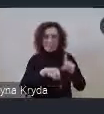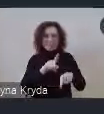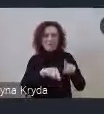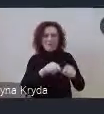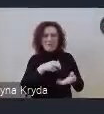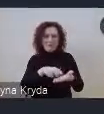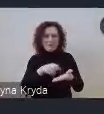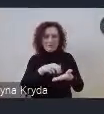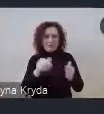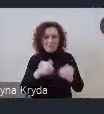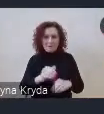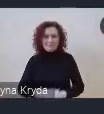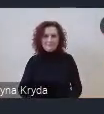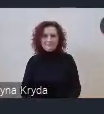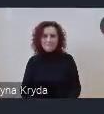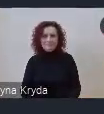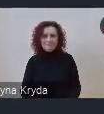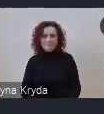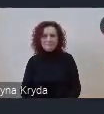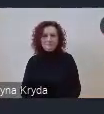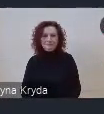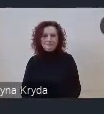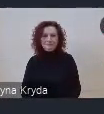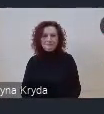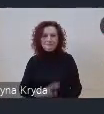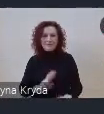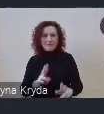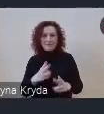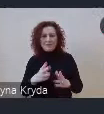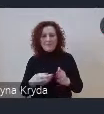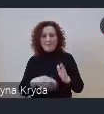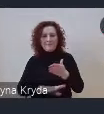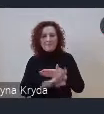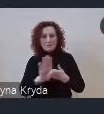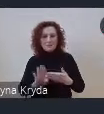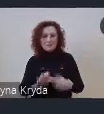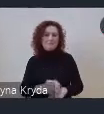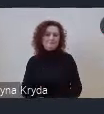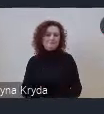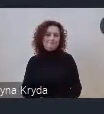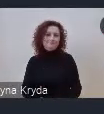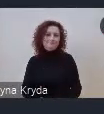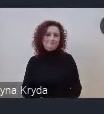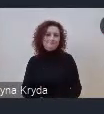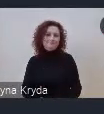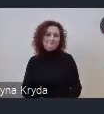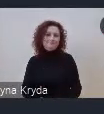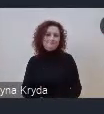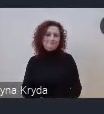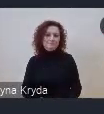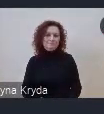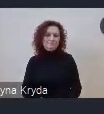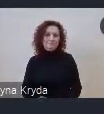jak lodowisko wracam do prezentacji zatem nawierzchnia musi być